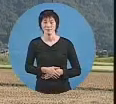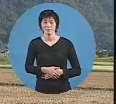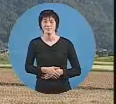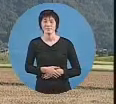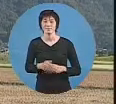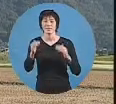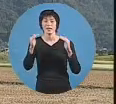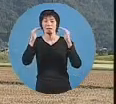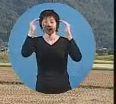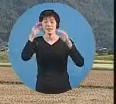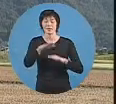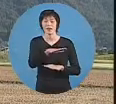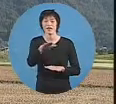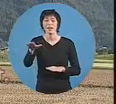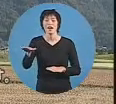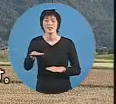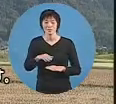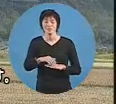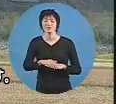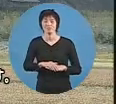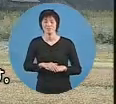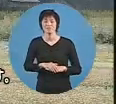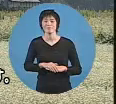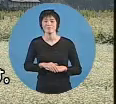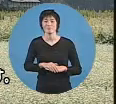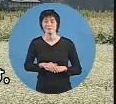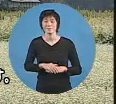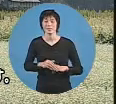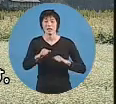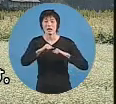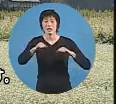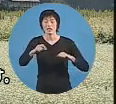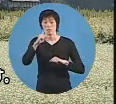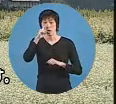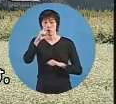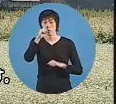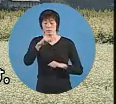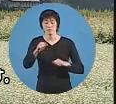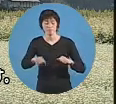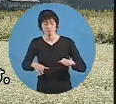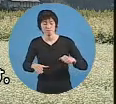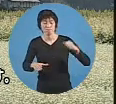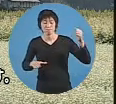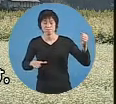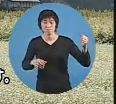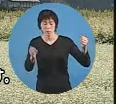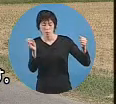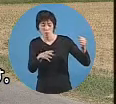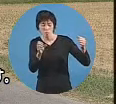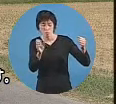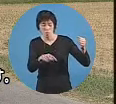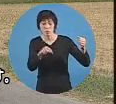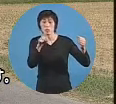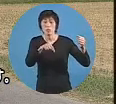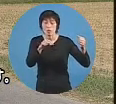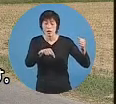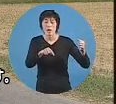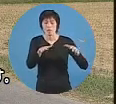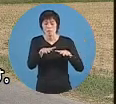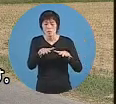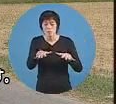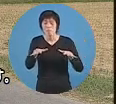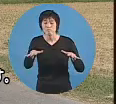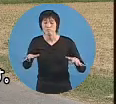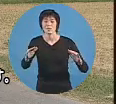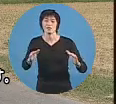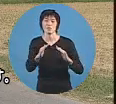高平地区にやってきました。この地域は生ゴミを堆肥化するコンポストを中心に積極的にゴミ減